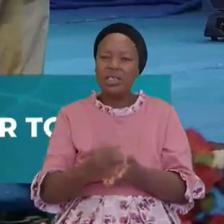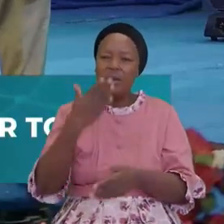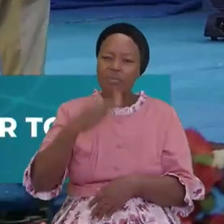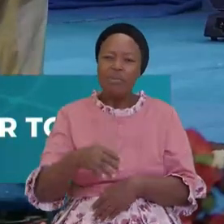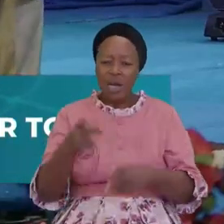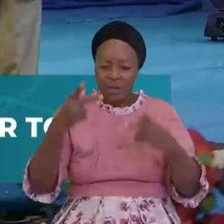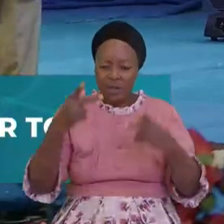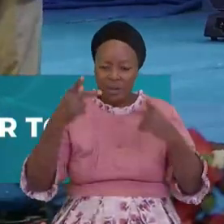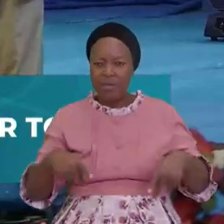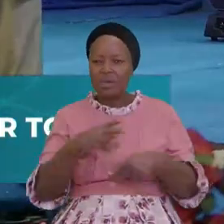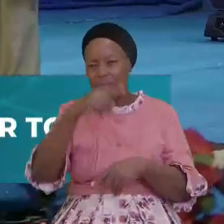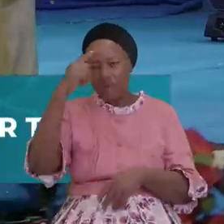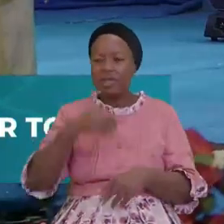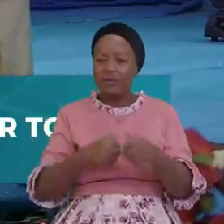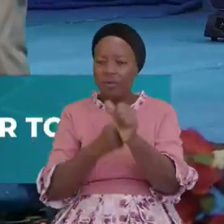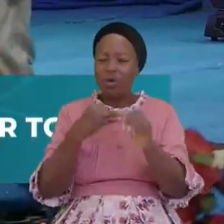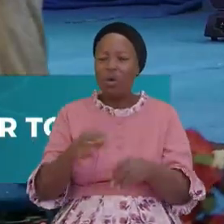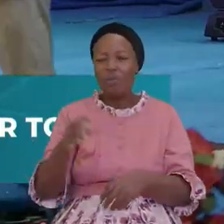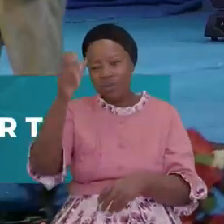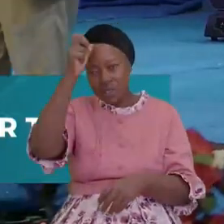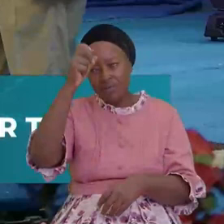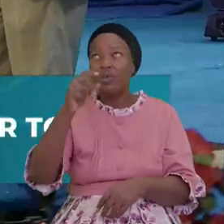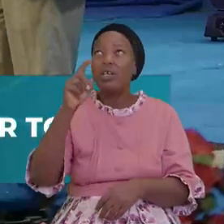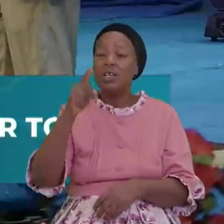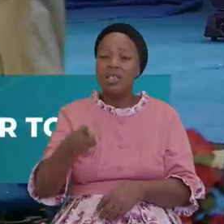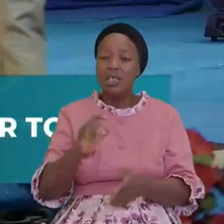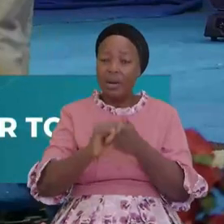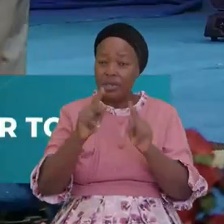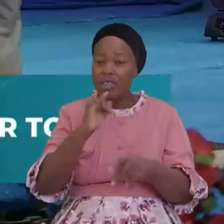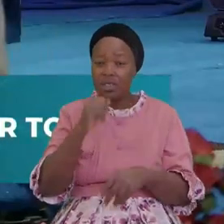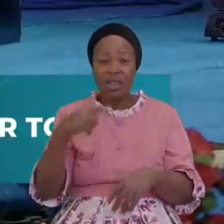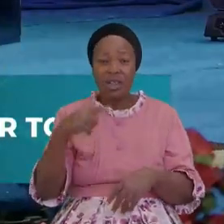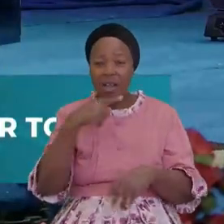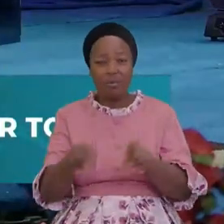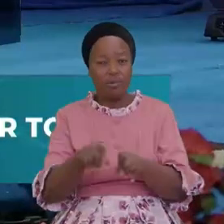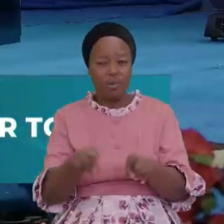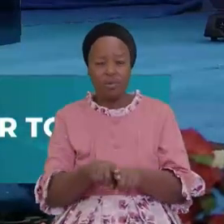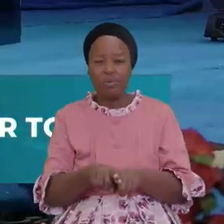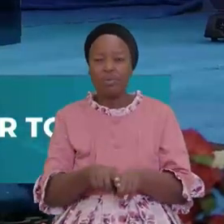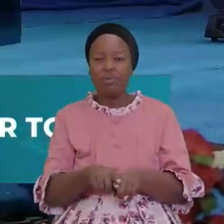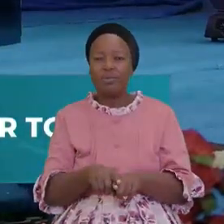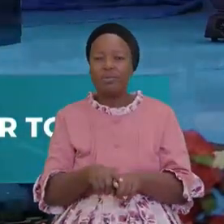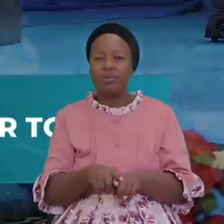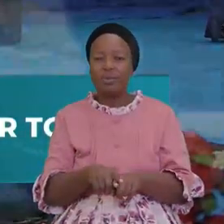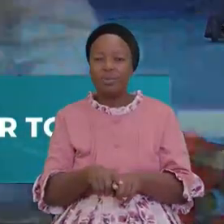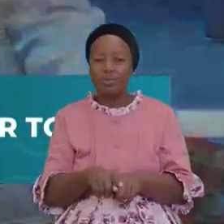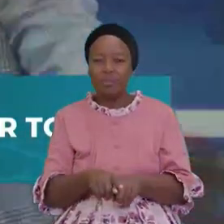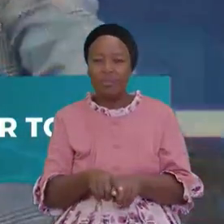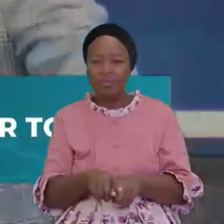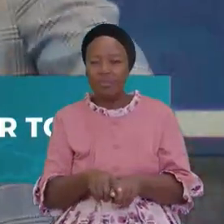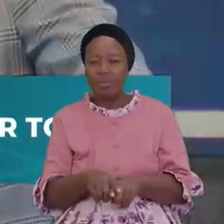Nous ne pouvons pas faire confiance au féticheur parce qu'il est un suiveur du diable et il est un menteur.